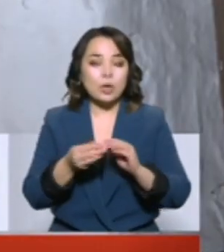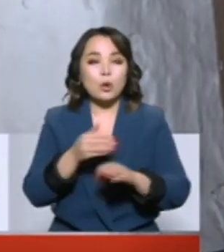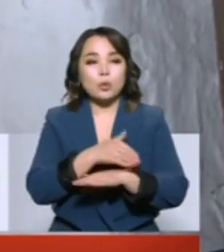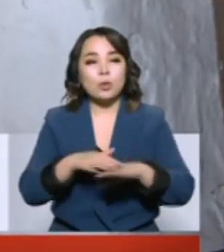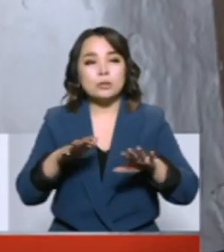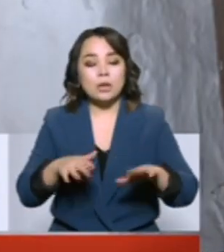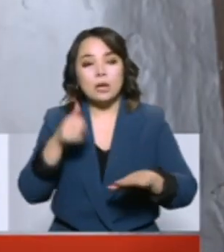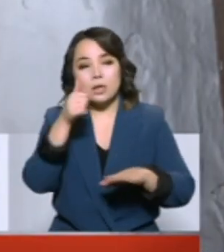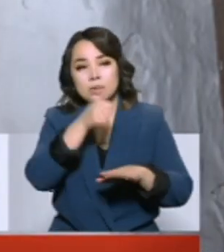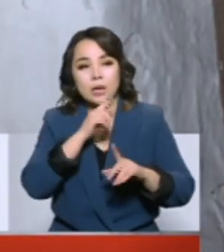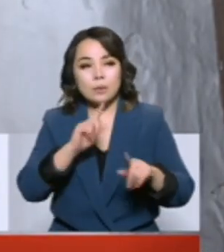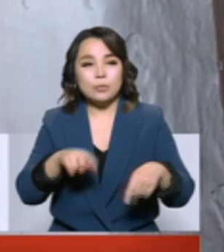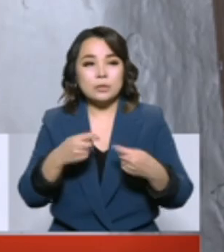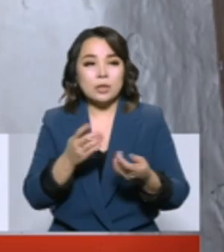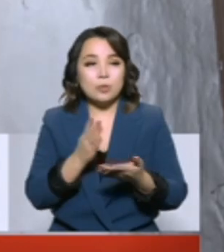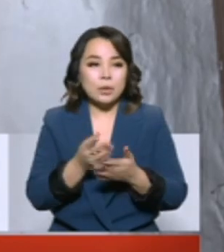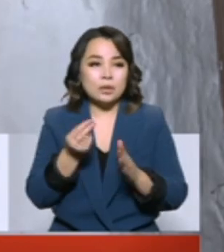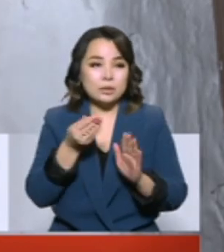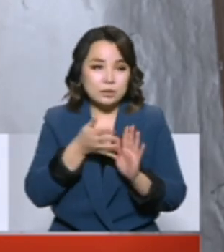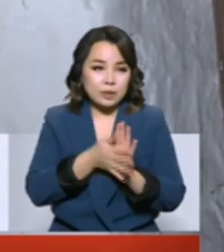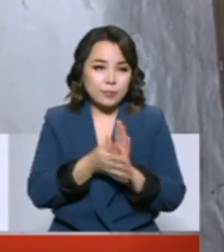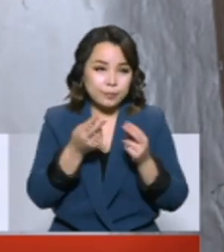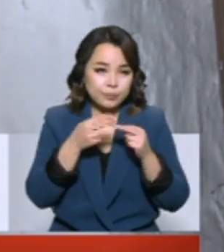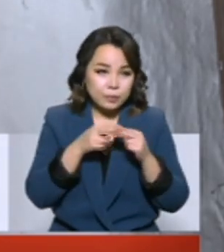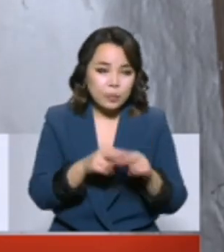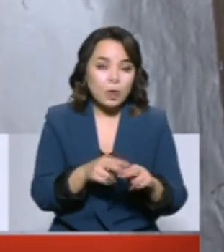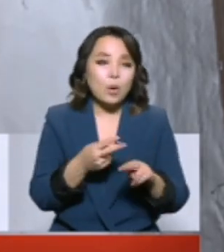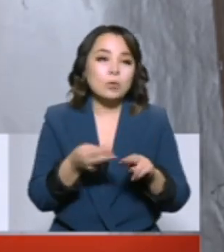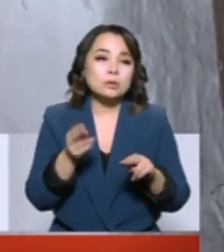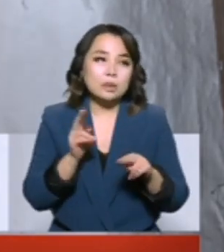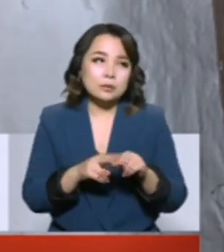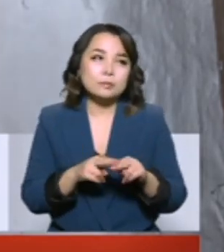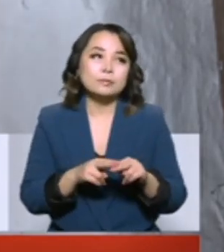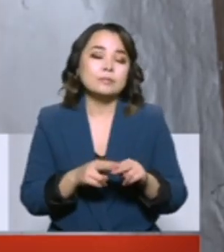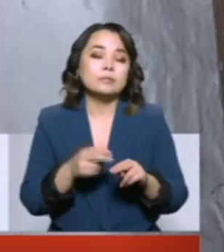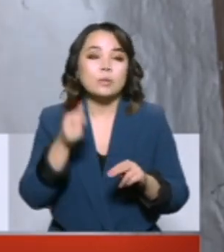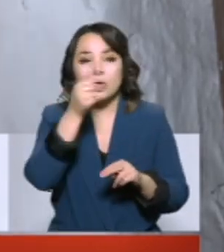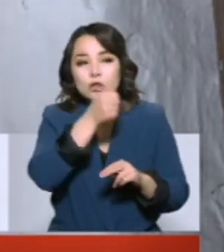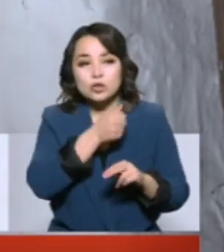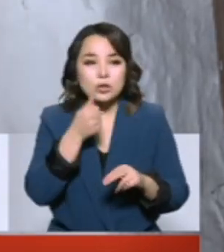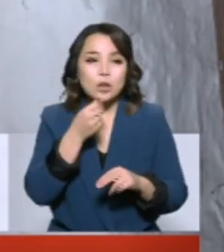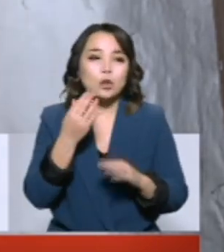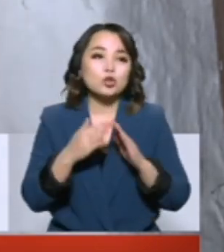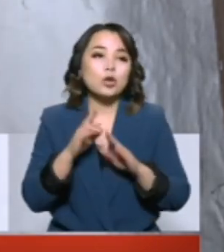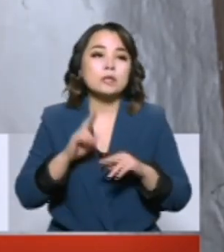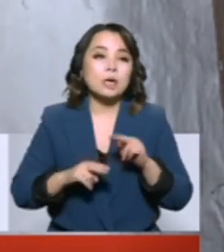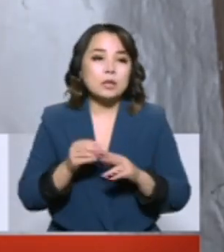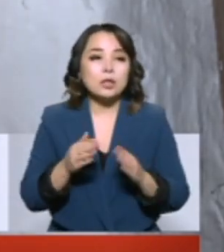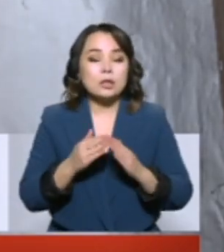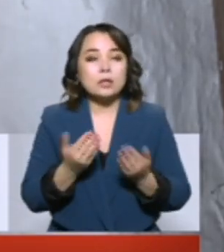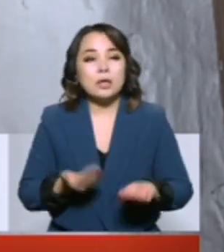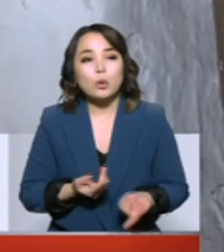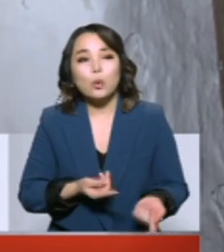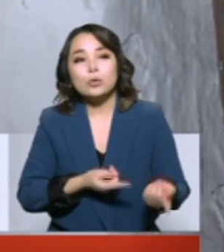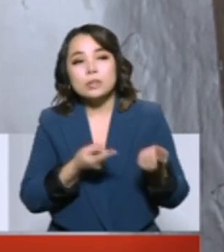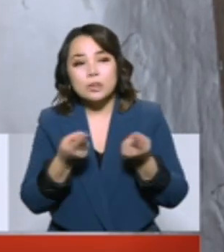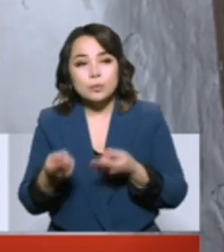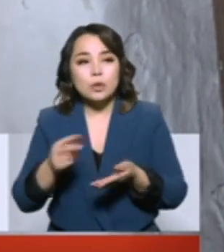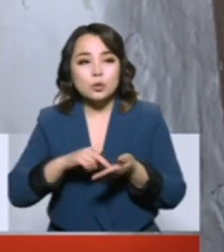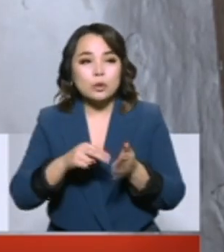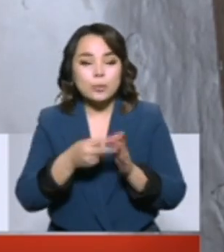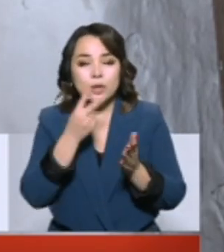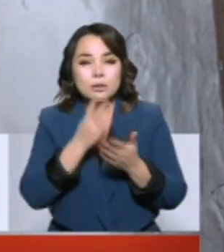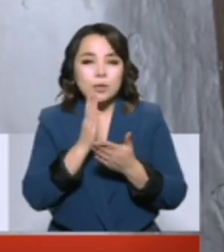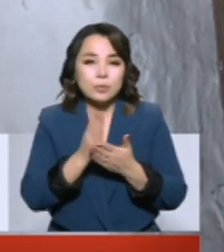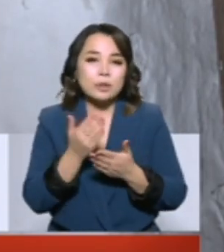жылға қаржы бөлінді. Соған енді осы жылы үй салынса, осы кісілерді көшіреміз деген жоспарлап отырмыз.